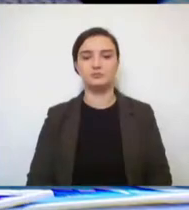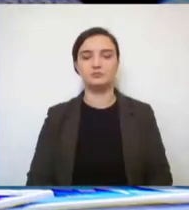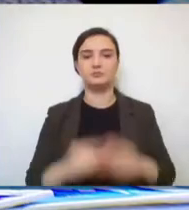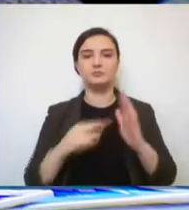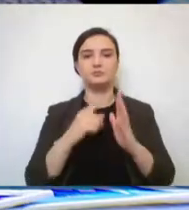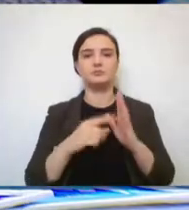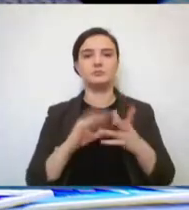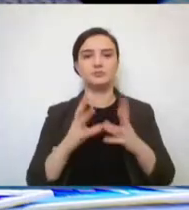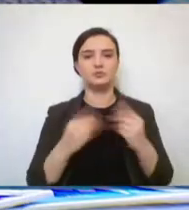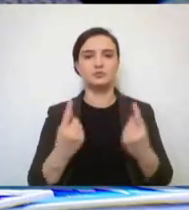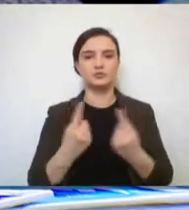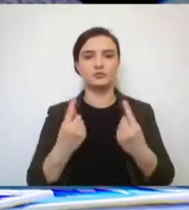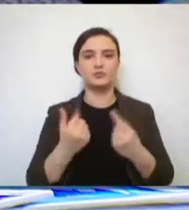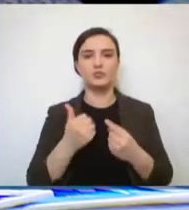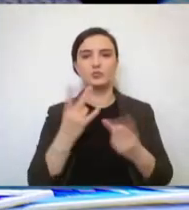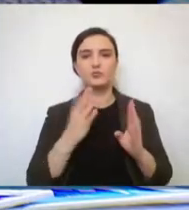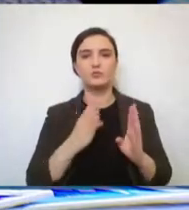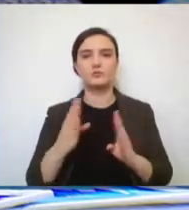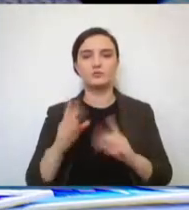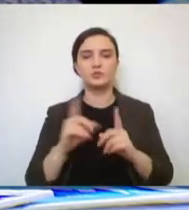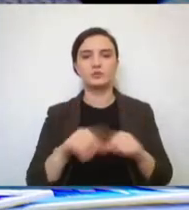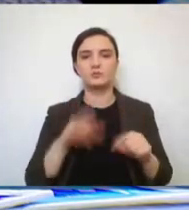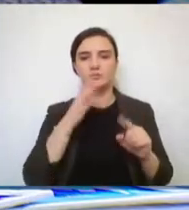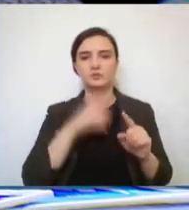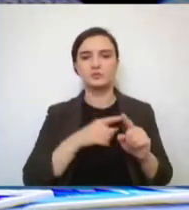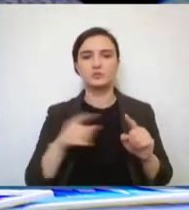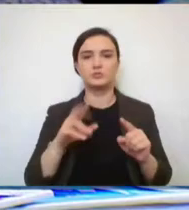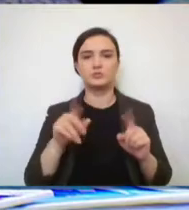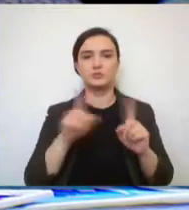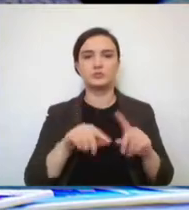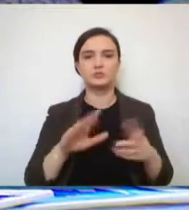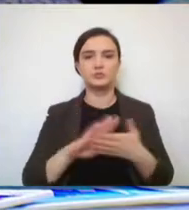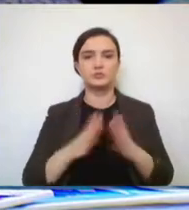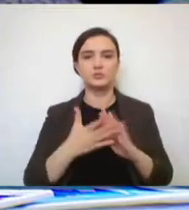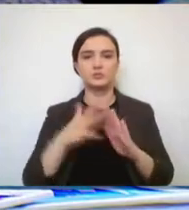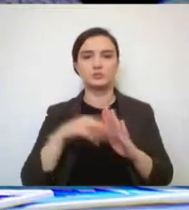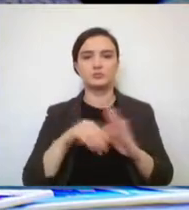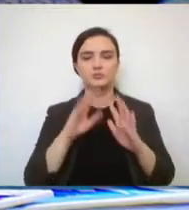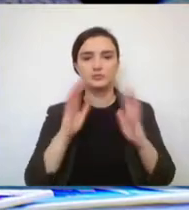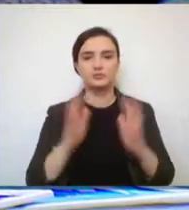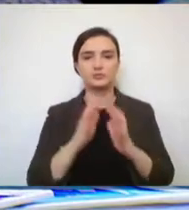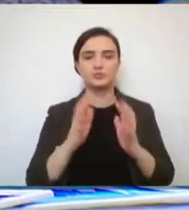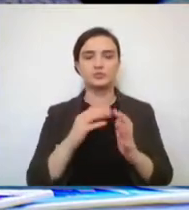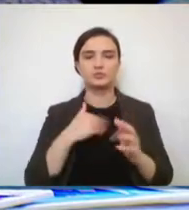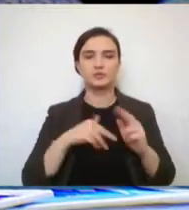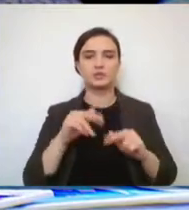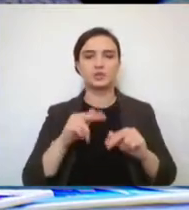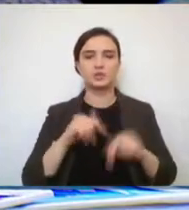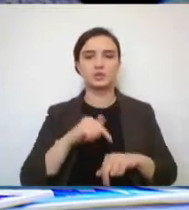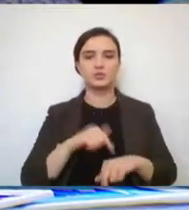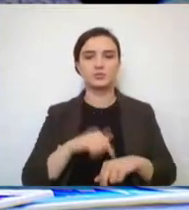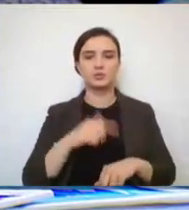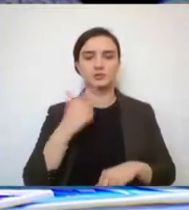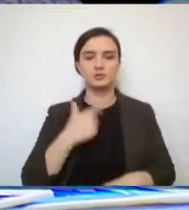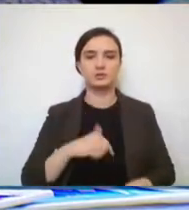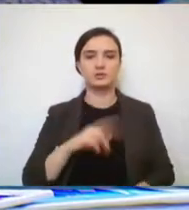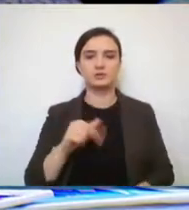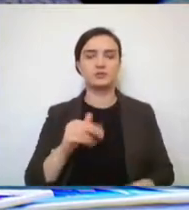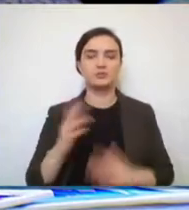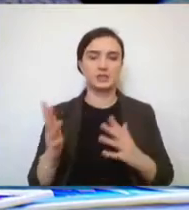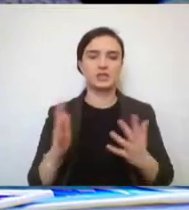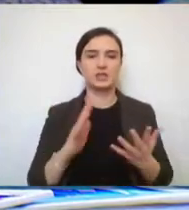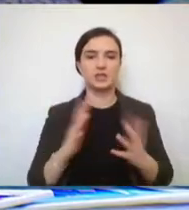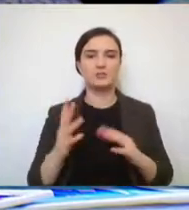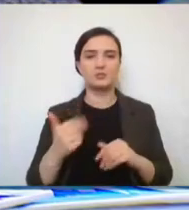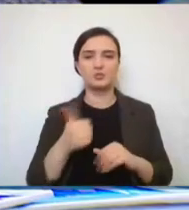შეიძლება რომ ასეთ პერიოდში და ასეთ ვითარებაში ვიზრუნოთ ჩვენს განწყობაზე, ასე ვთქვათ და მეტნაკლებად როგორ შეგვიძლია